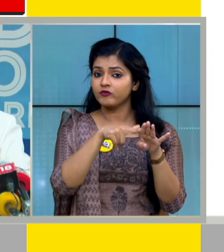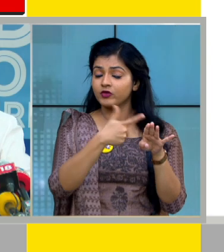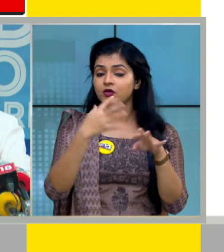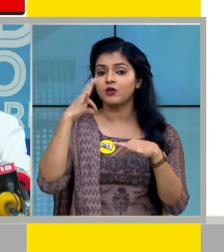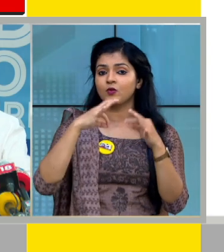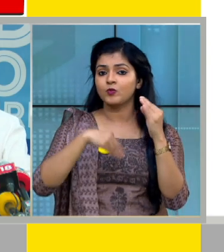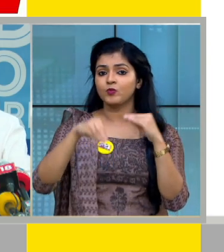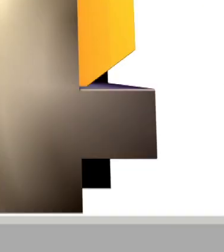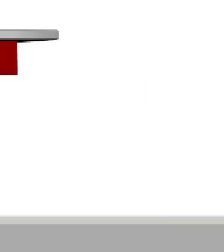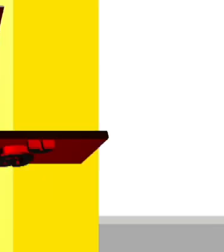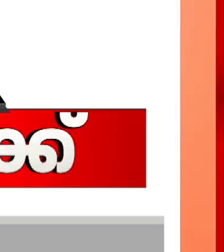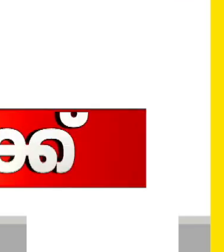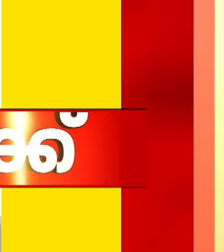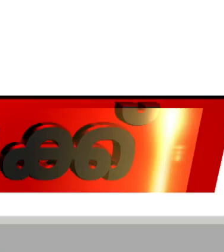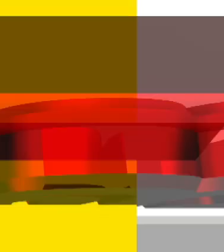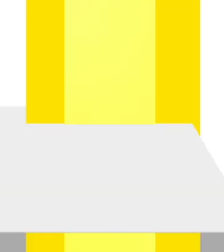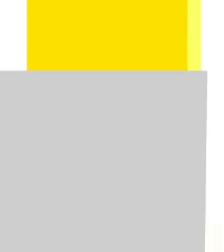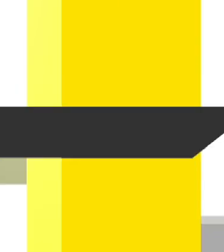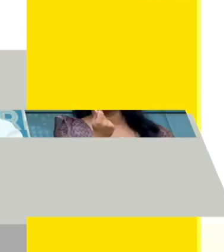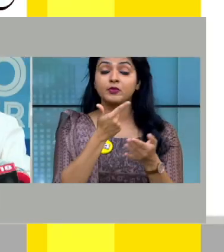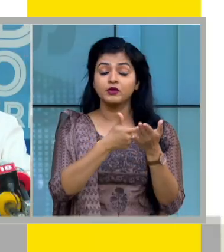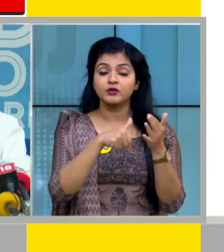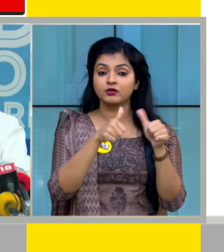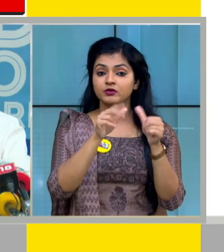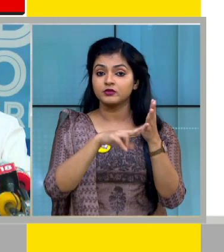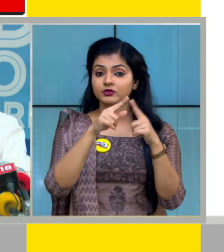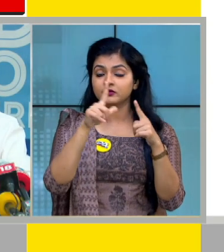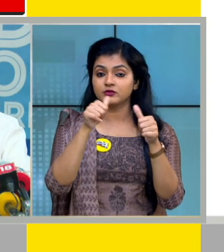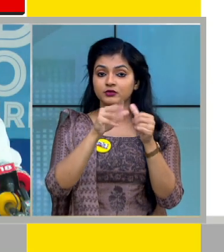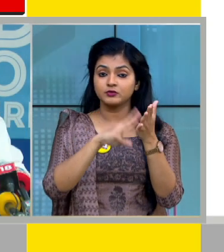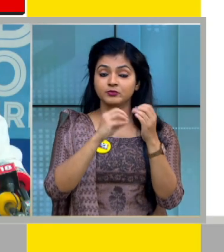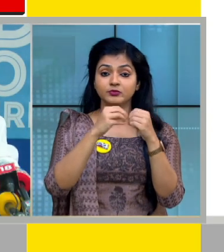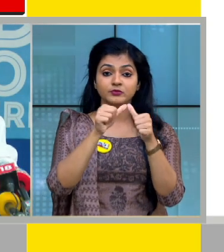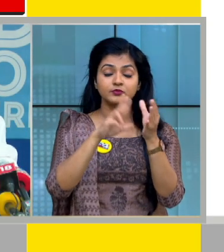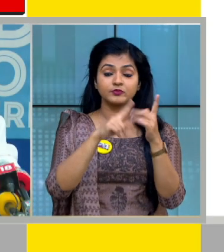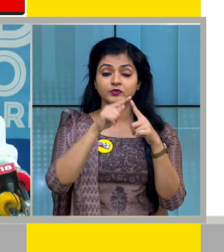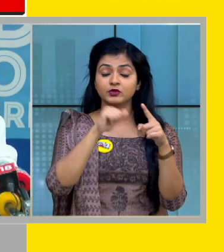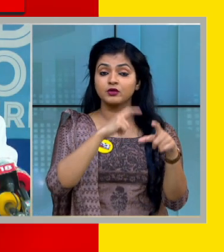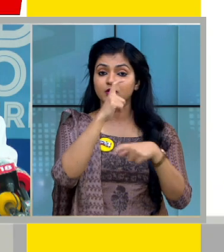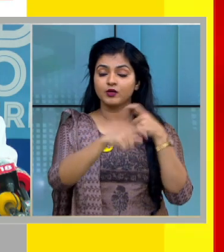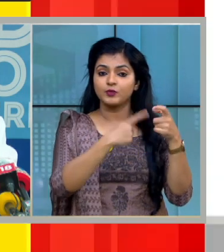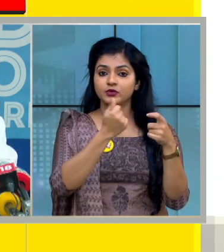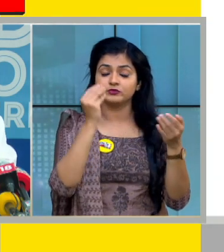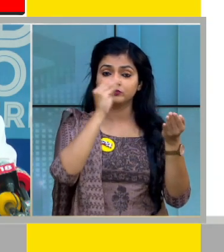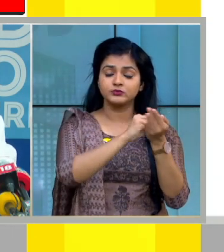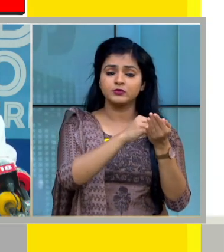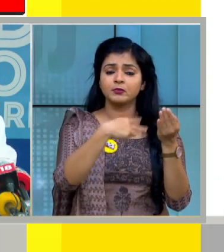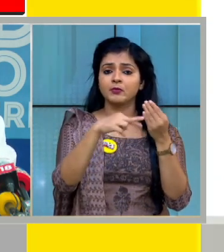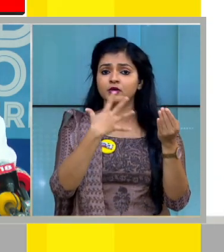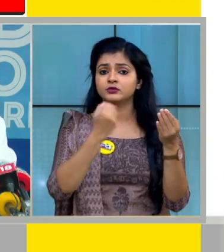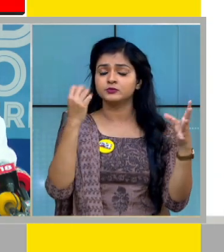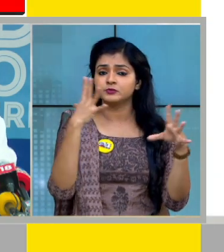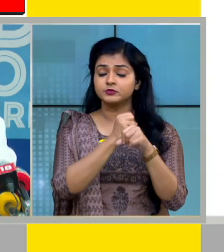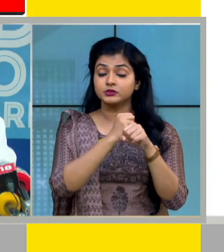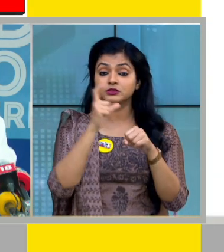ഏതായാലും ഈ പണം അനിൽ അംബാനിയുടെ സ്ഥാപനത്തിൽ നിക്ഷേപിക്കുകയും പിന്നീട് ലഭിക്കാതിരിക്കുകയും ചെയ്ത ഈ പണവുമായി ബന്ധപ്പെട്ട് മുഖ്യമന്ത്രി തന്നെ